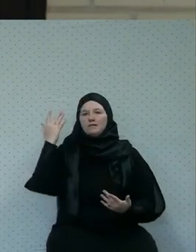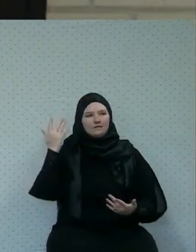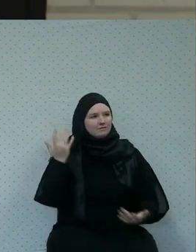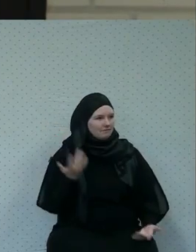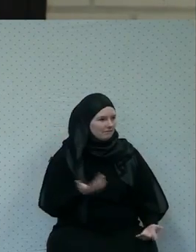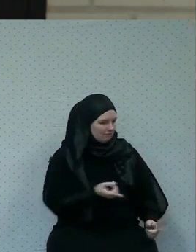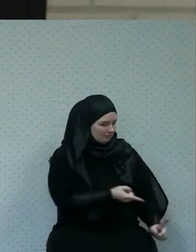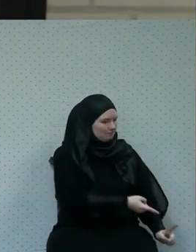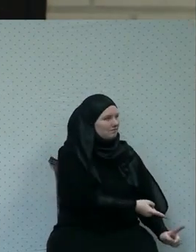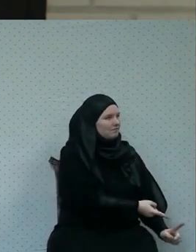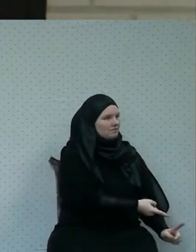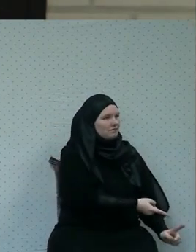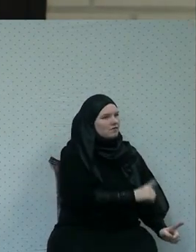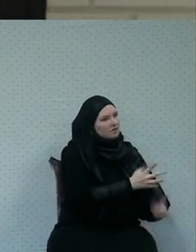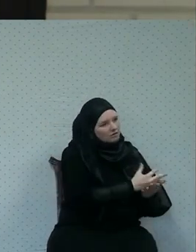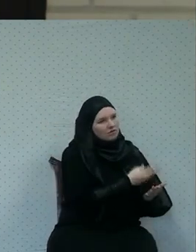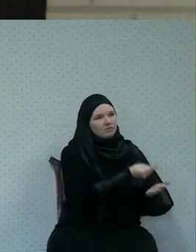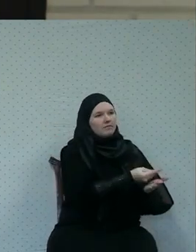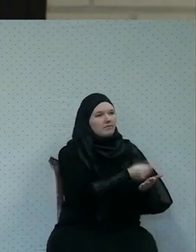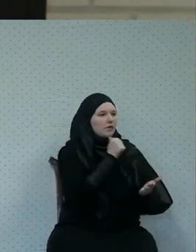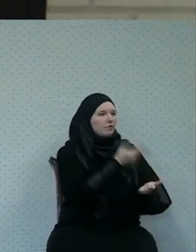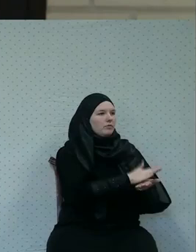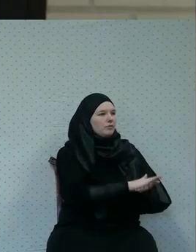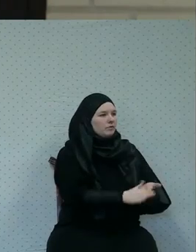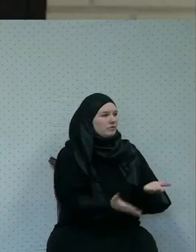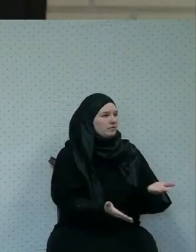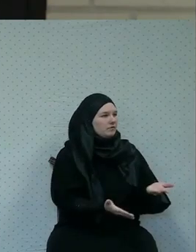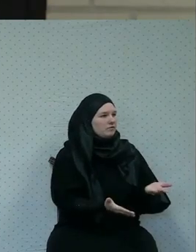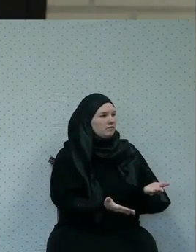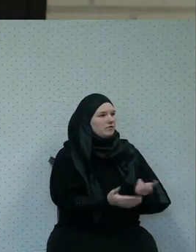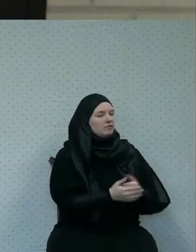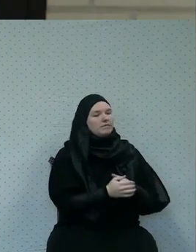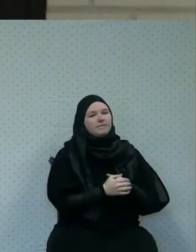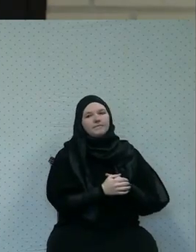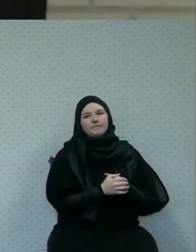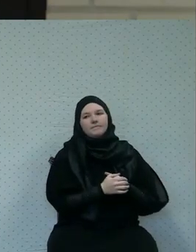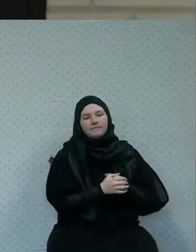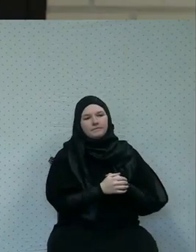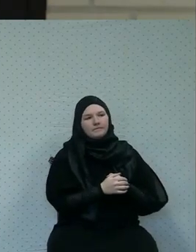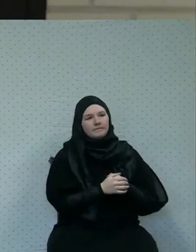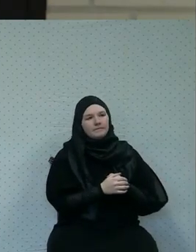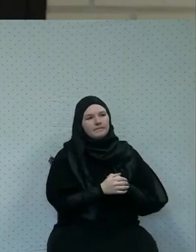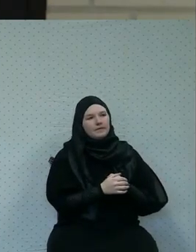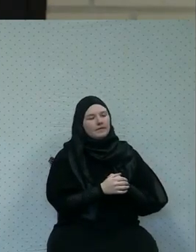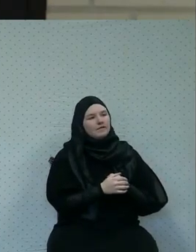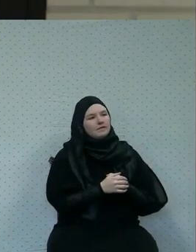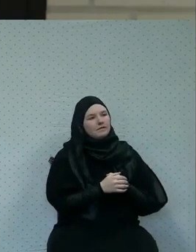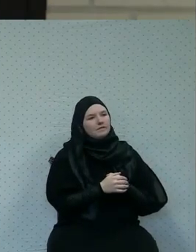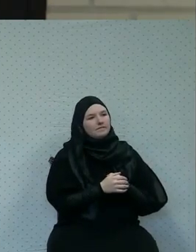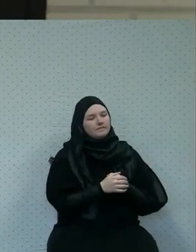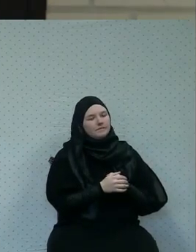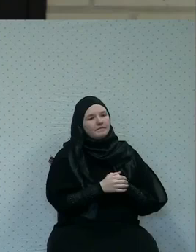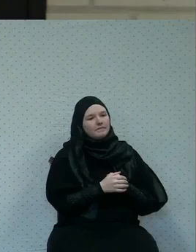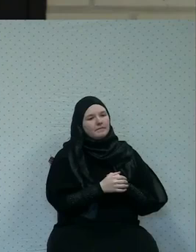مَلْبَسُوا حَرَامُ وَمَأْكَلُوا حَرَامُ وَمَبِيتُوا حَرَامُ فَأَنَّا يُسْتَجَابُ لَهُ. How could Allah respond to such a